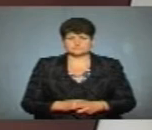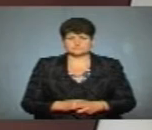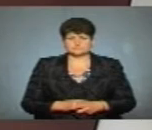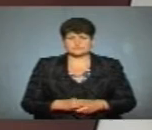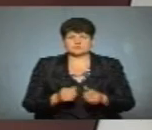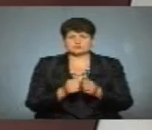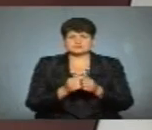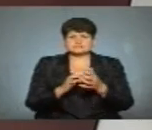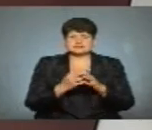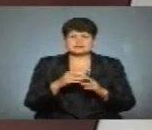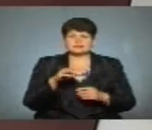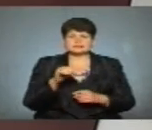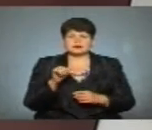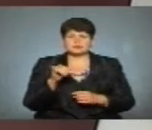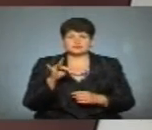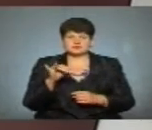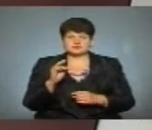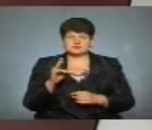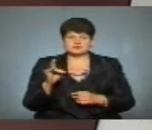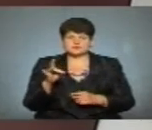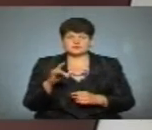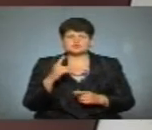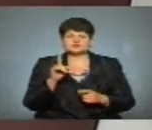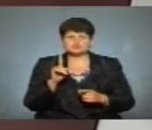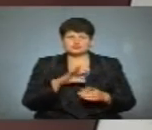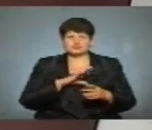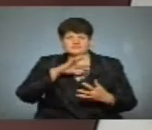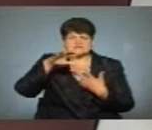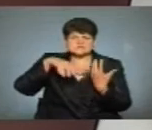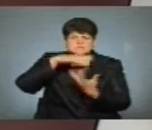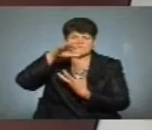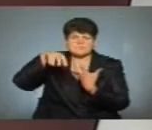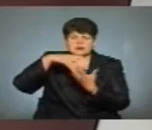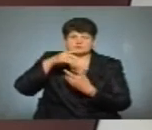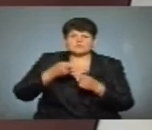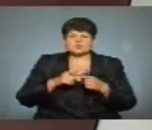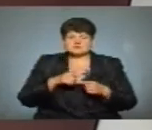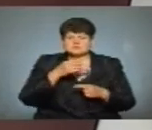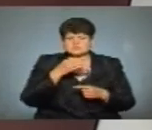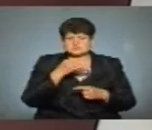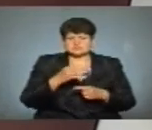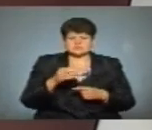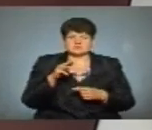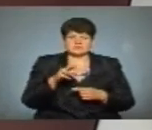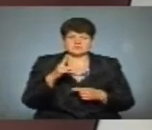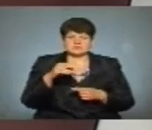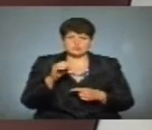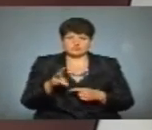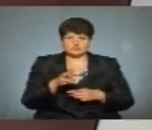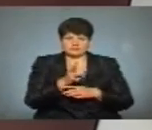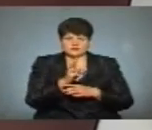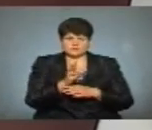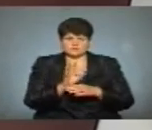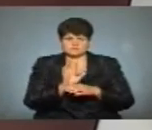Поблизу села Таурів Козівського району щойно пройшов смерч. Про це нам повідомив очевидець Михайло Димкович. Ось відео, яке